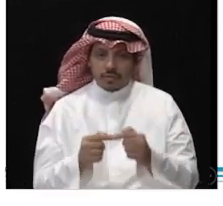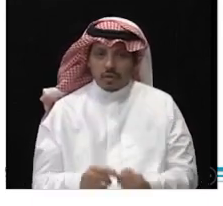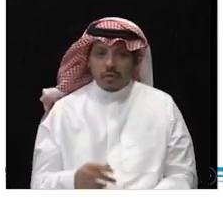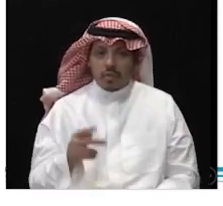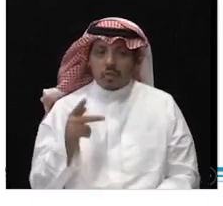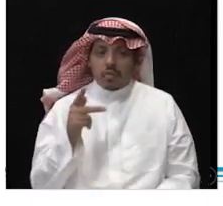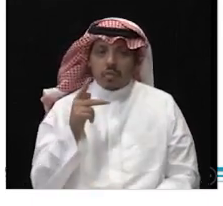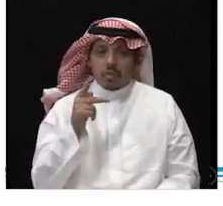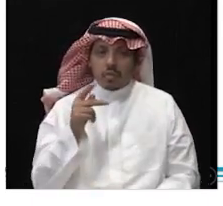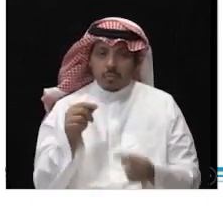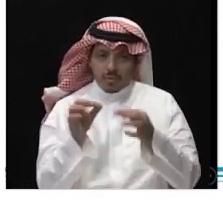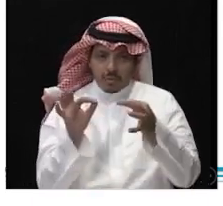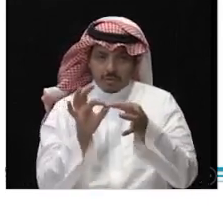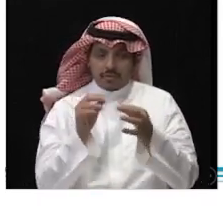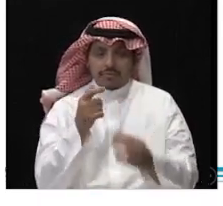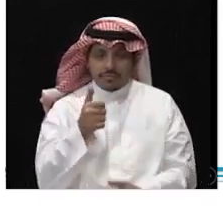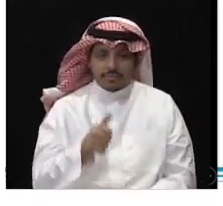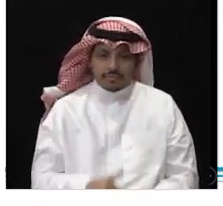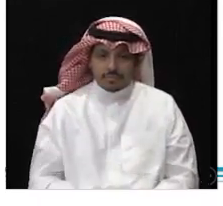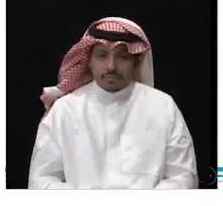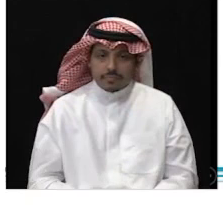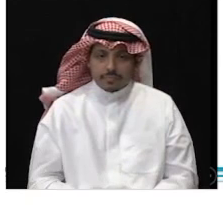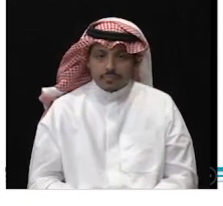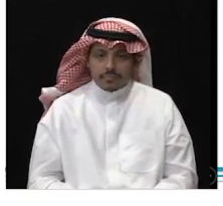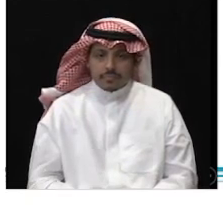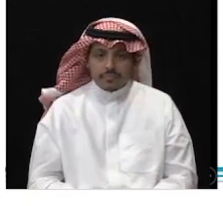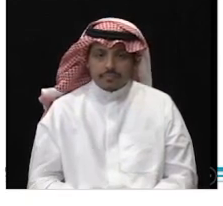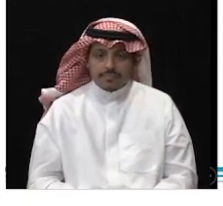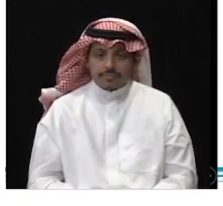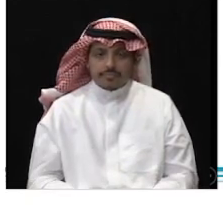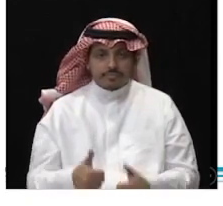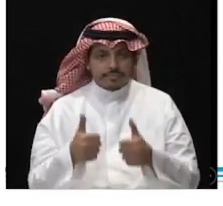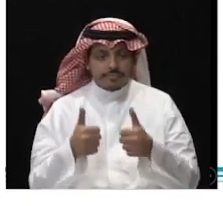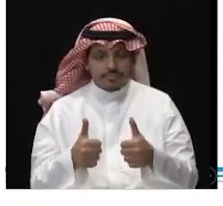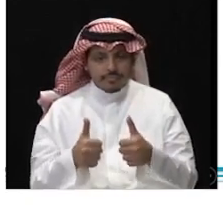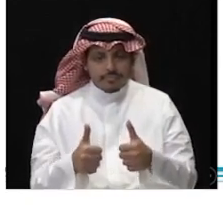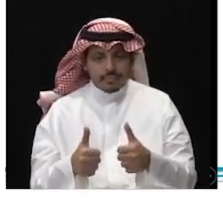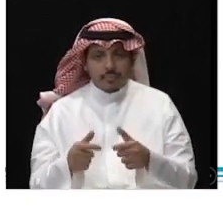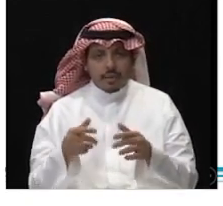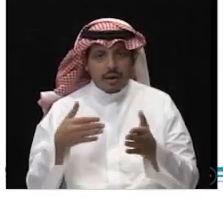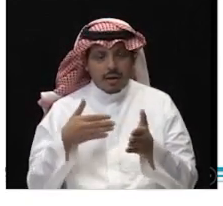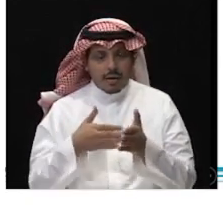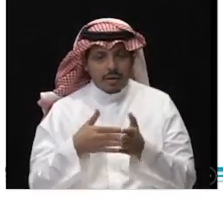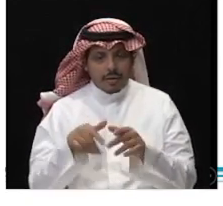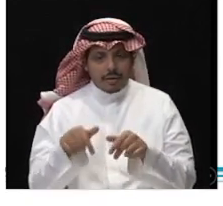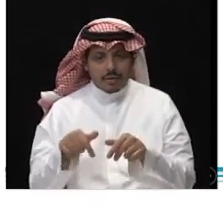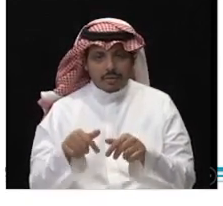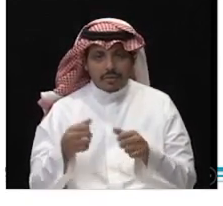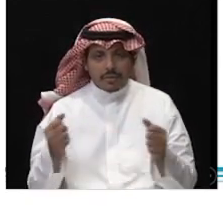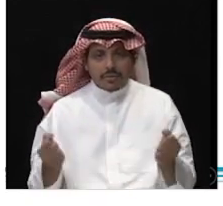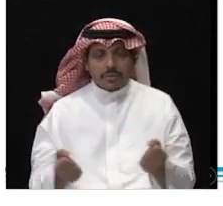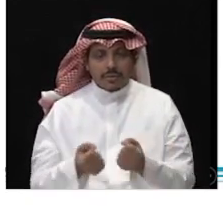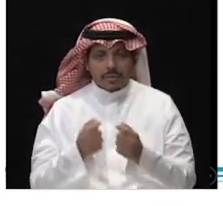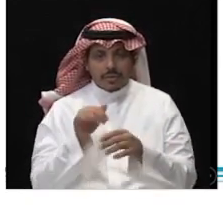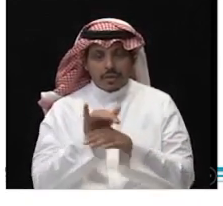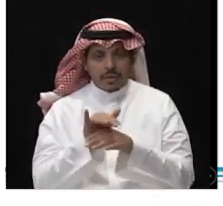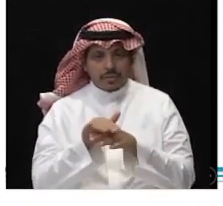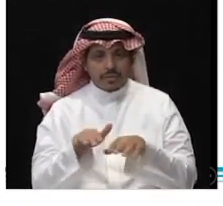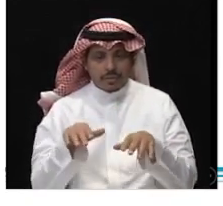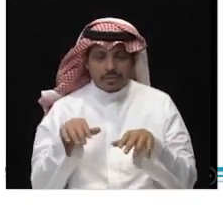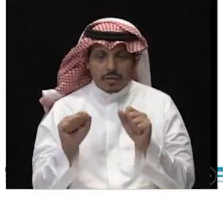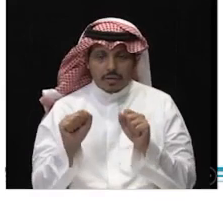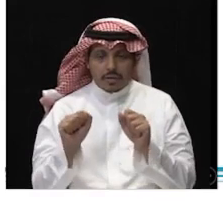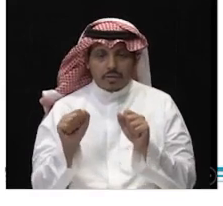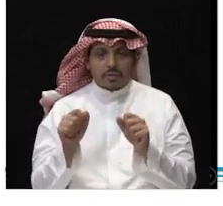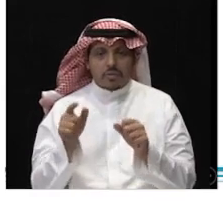ضوء. جميل جدا، أحسنتم وبارك الله فيكم. وبهذا ينتهي درسنا لهذا